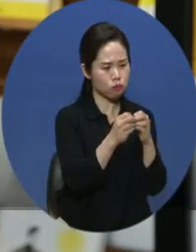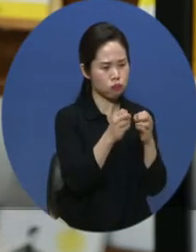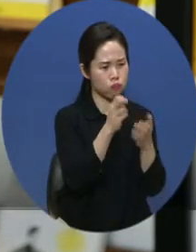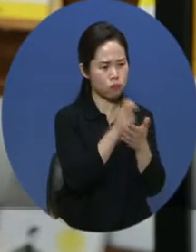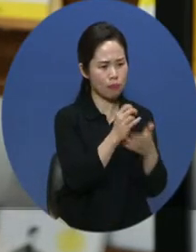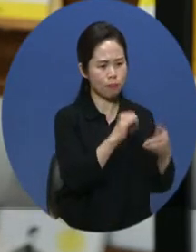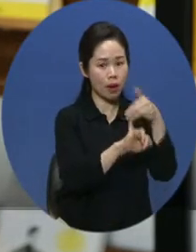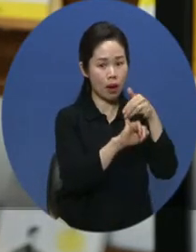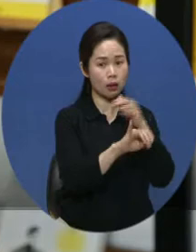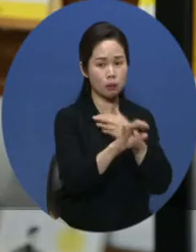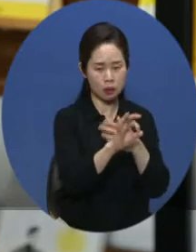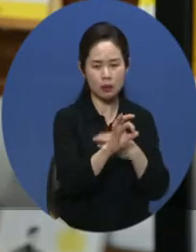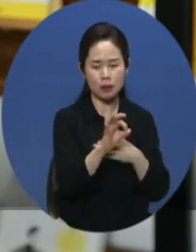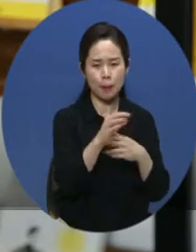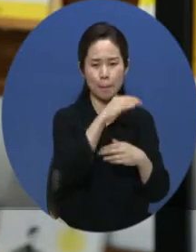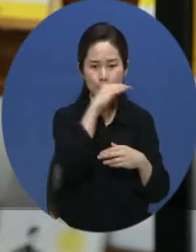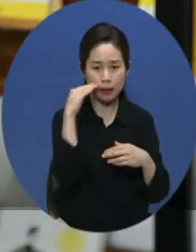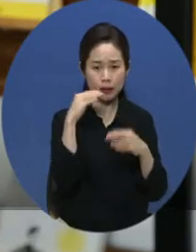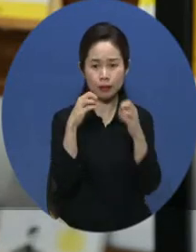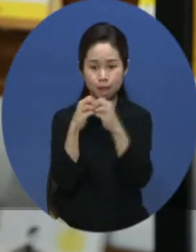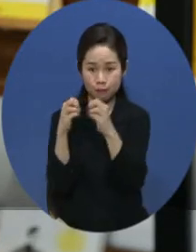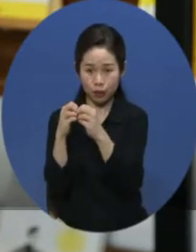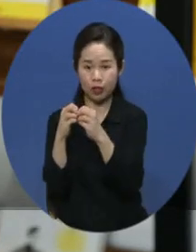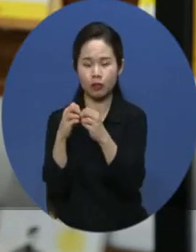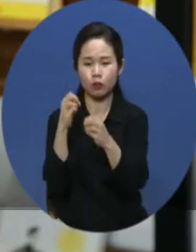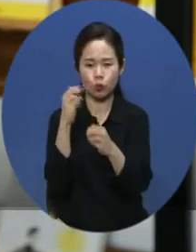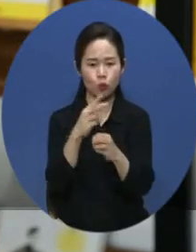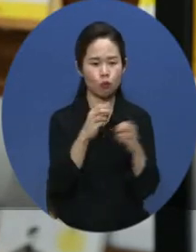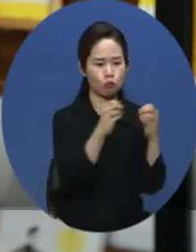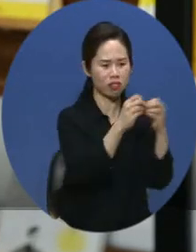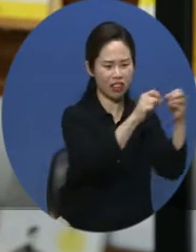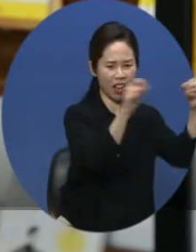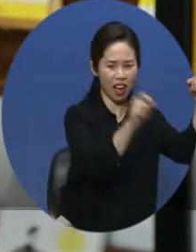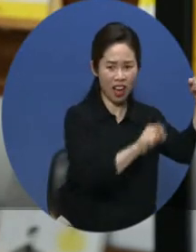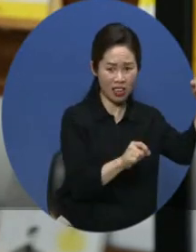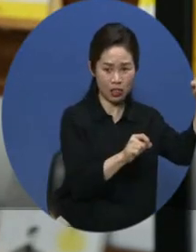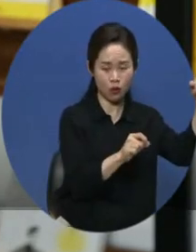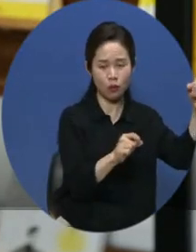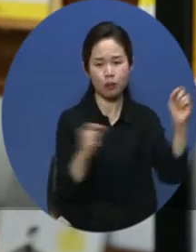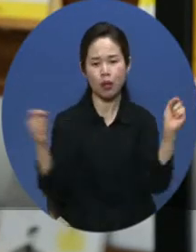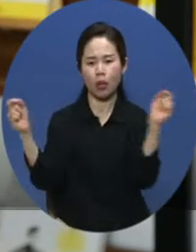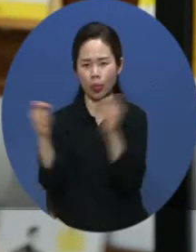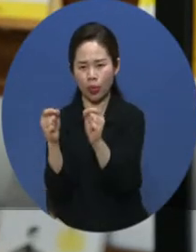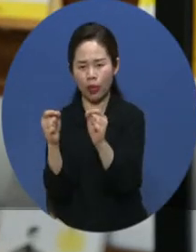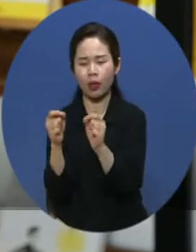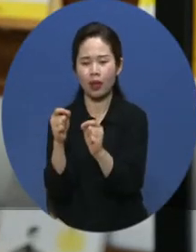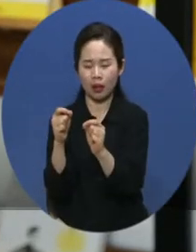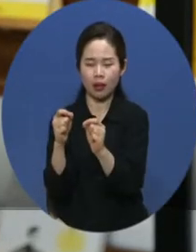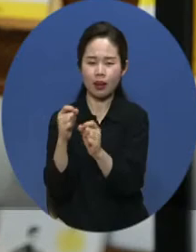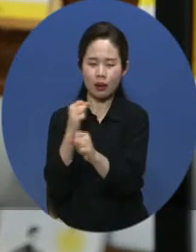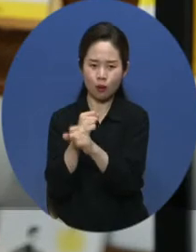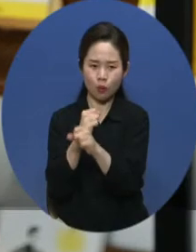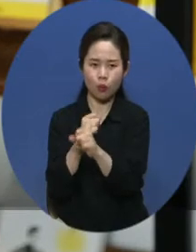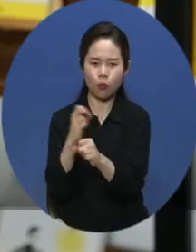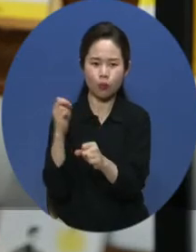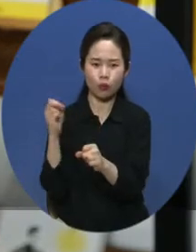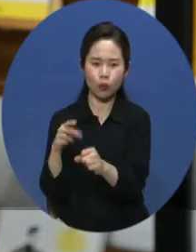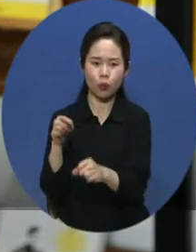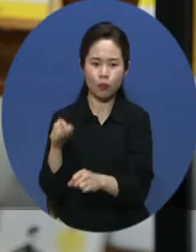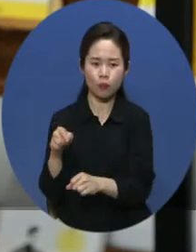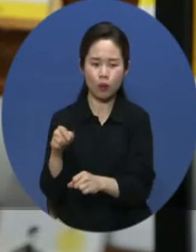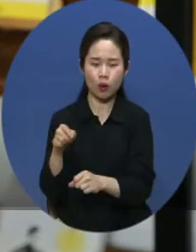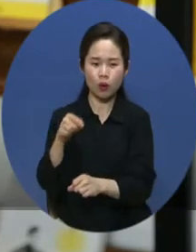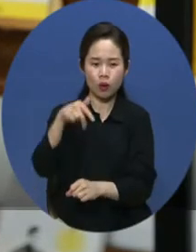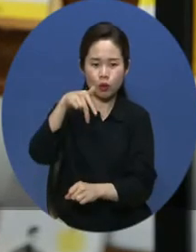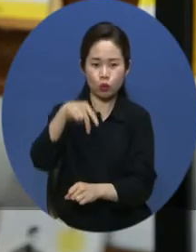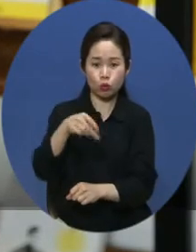다시 잡아내고요. 그리고 뭐 문장을 짧게 쓴다든지 아니면 느린 학습자들의 특성에 맞춰서 뭐